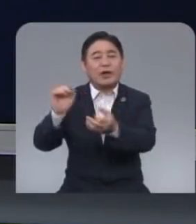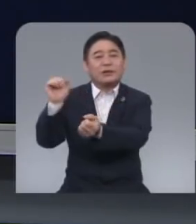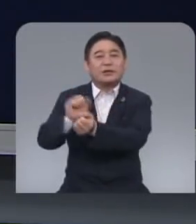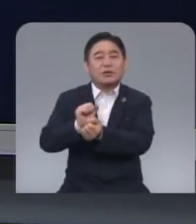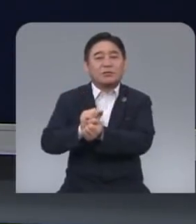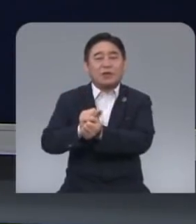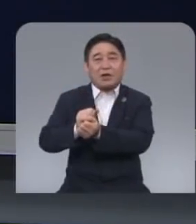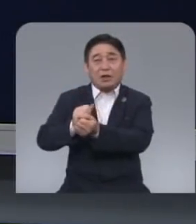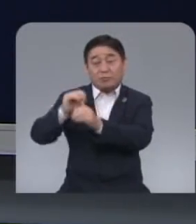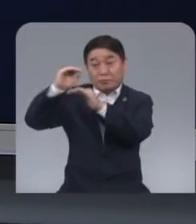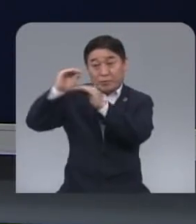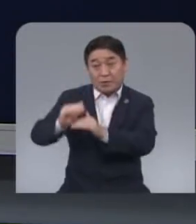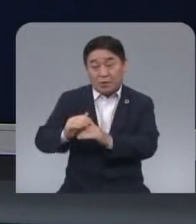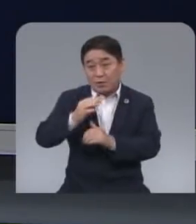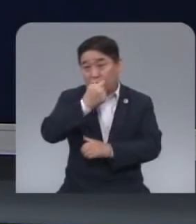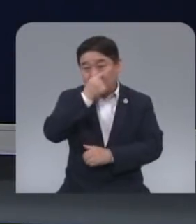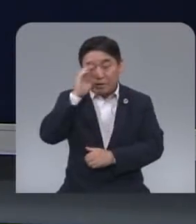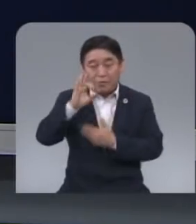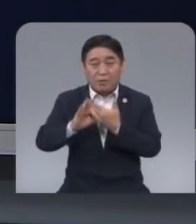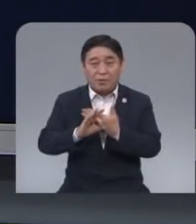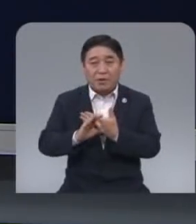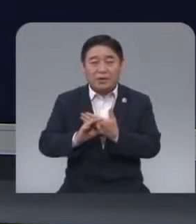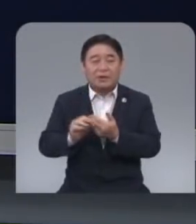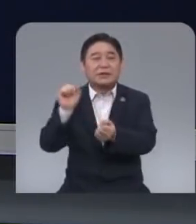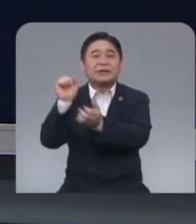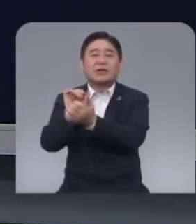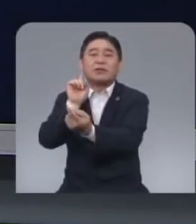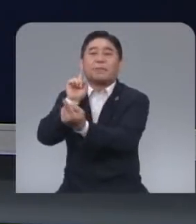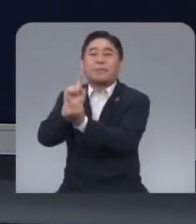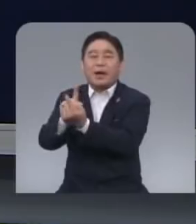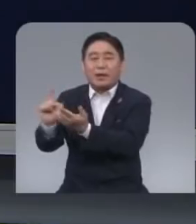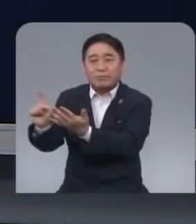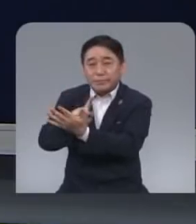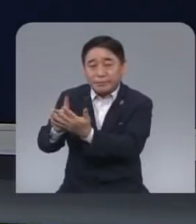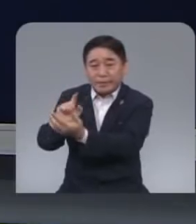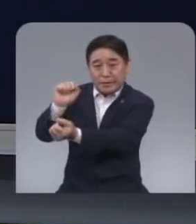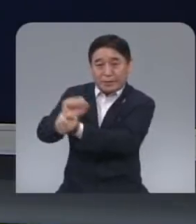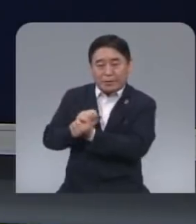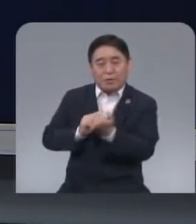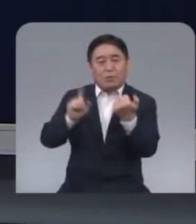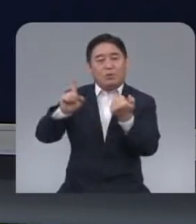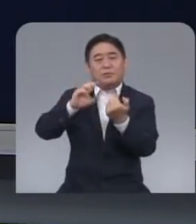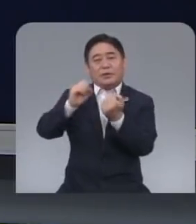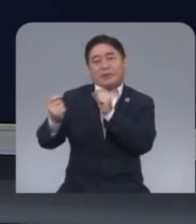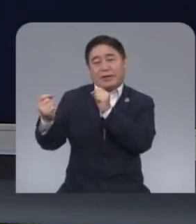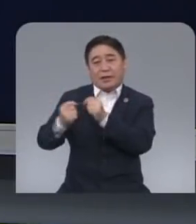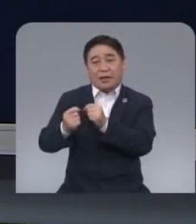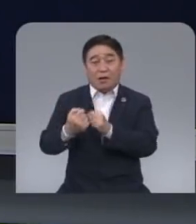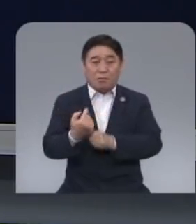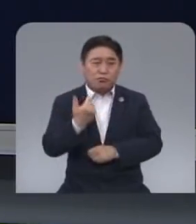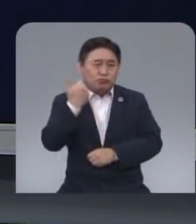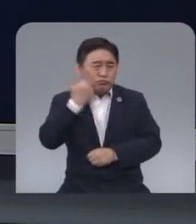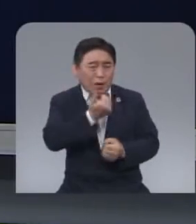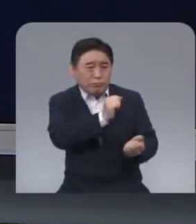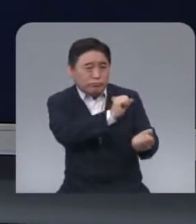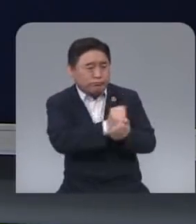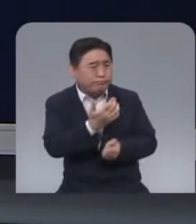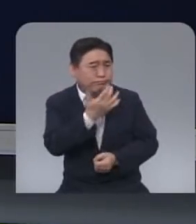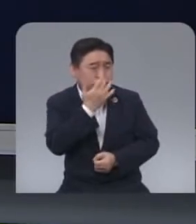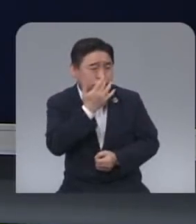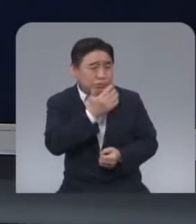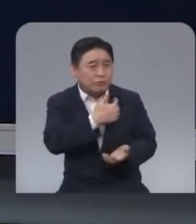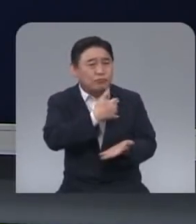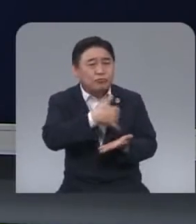확진자 감염 경로 그래프인데요. 선행 확진자 접촉 비율 50% 가까이 됩니다. 또 어디서 어떻게